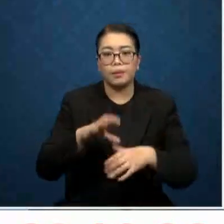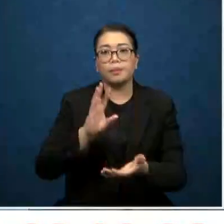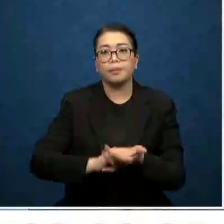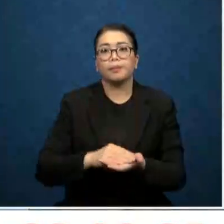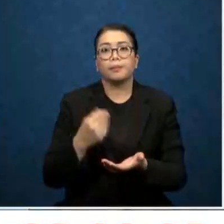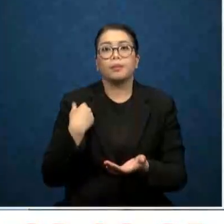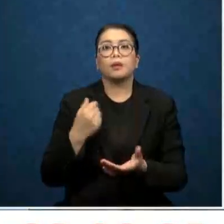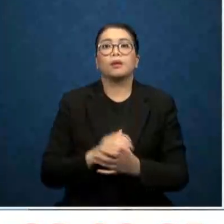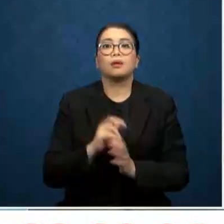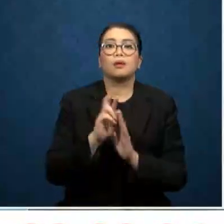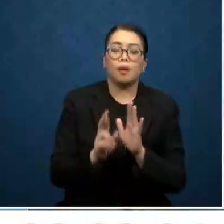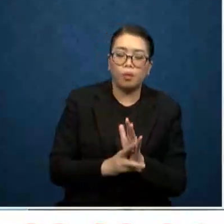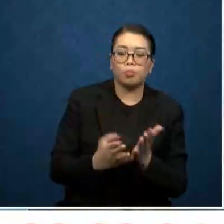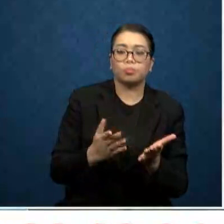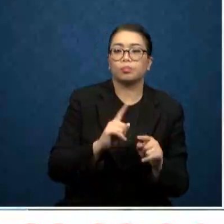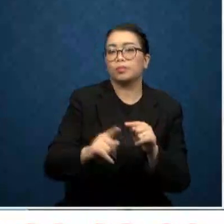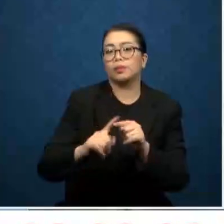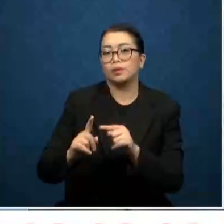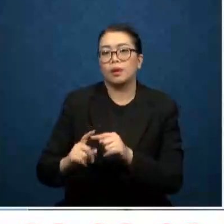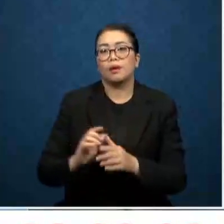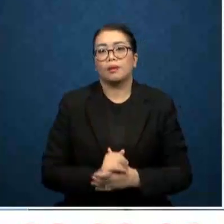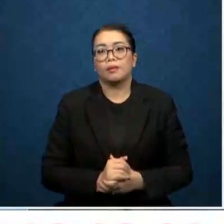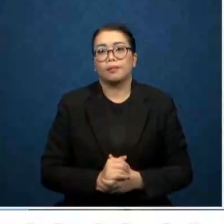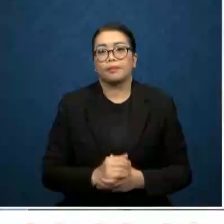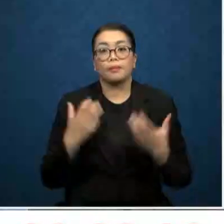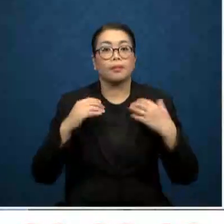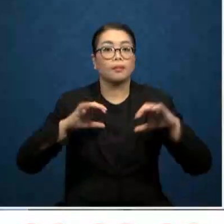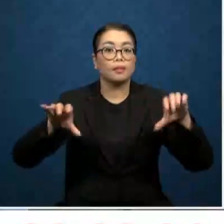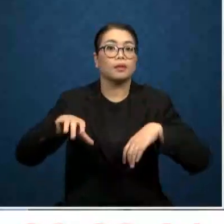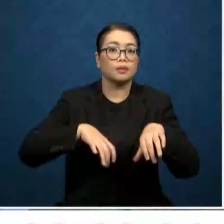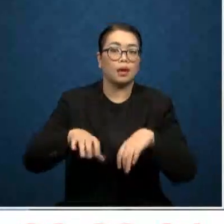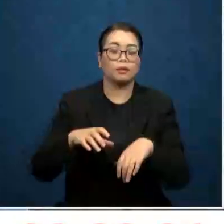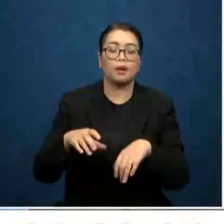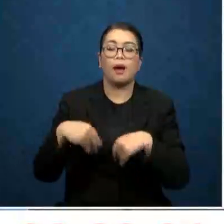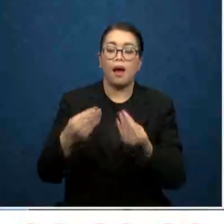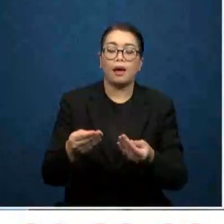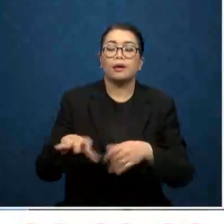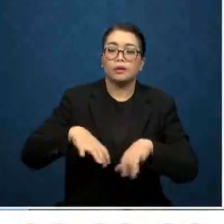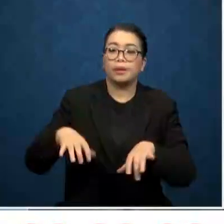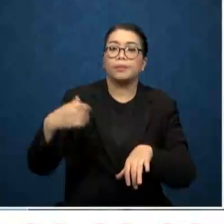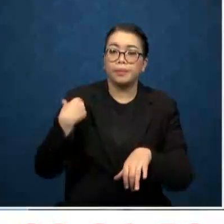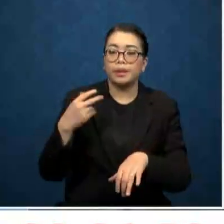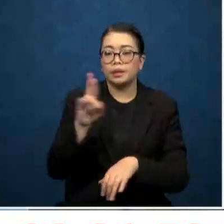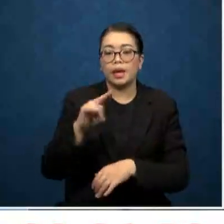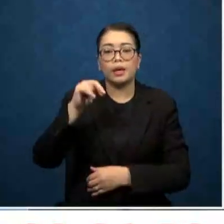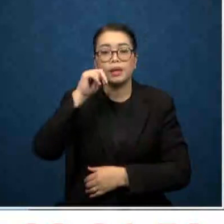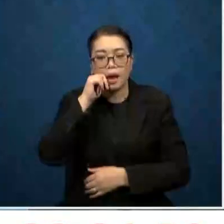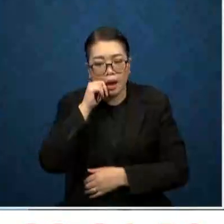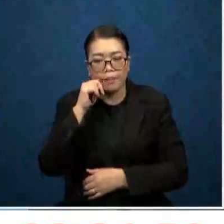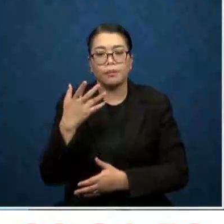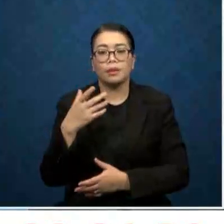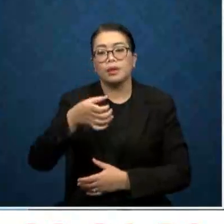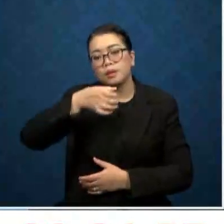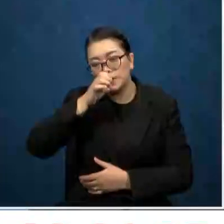หรือต้องจัดให้มีระบบสาธารณูปโภคคำว่าว่าจัดให้มีสาธารอุปโภคก็คือจัดให้มีการใช้น้ำเพื่อการอุปโภค